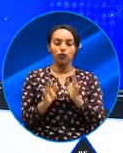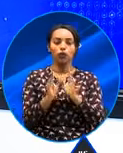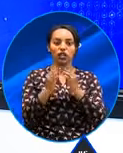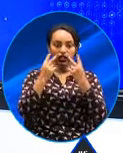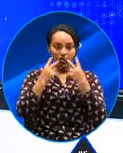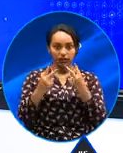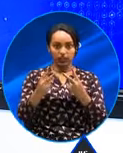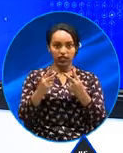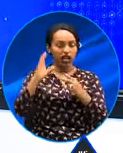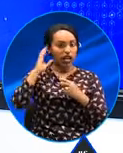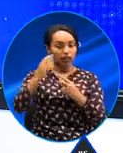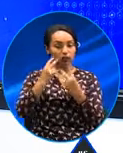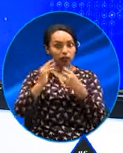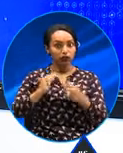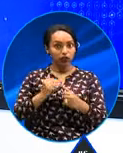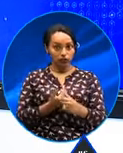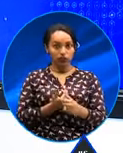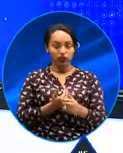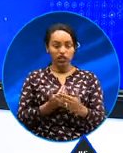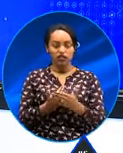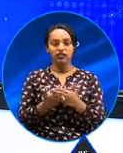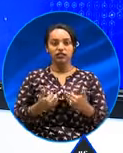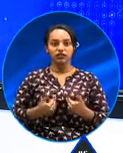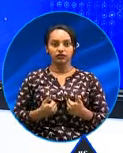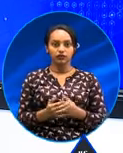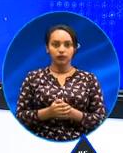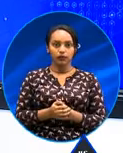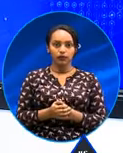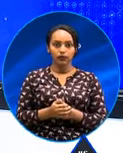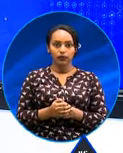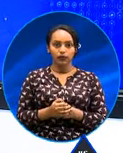ሂደት አስመልክተ ለአድማጭ ተመልካቾቻችን አድርስልኝ።